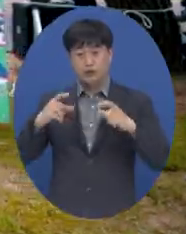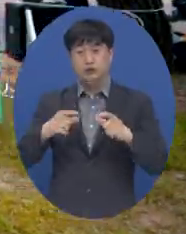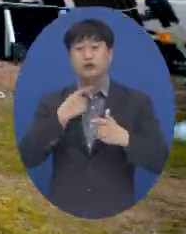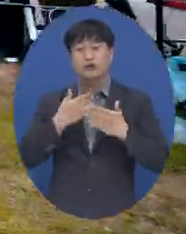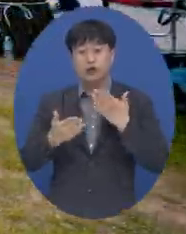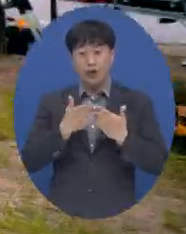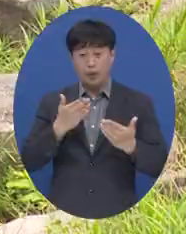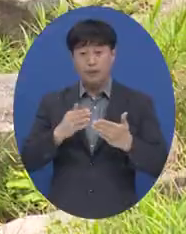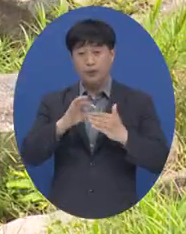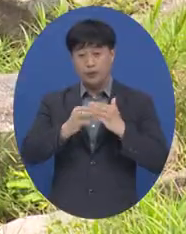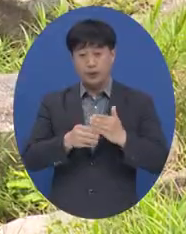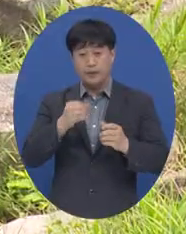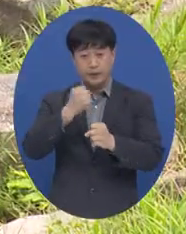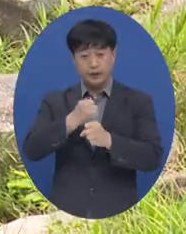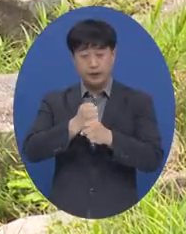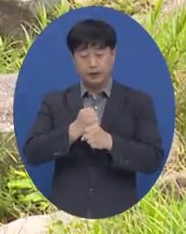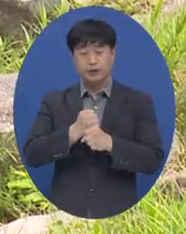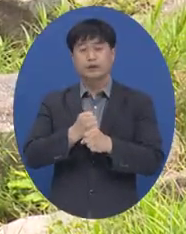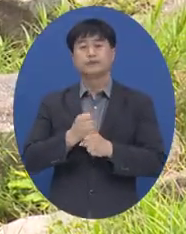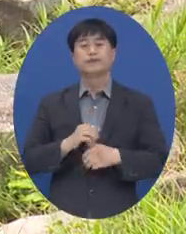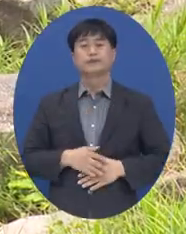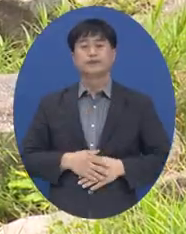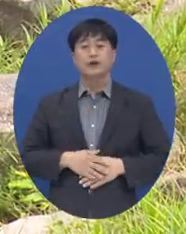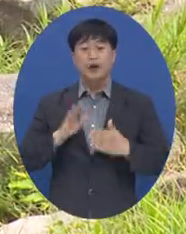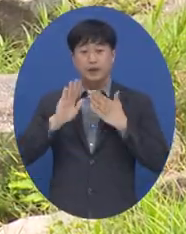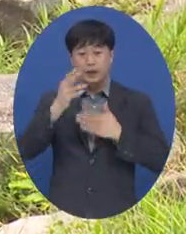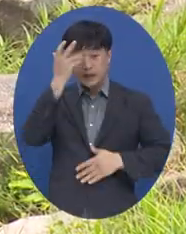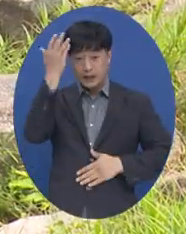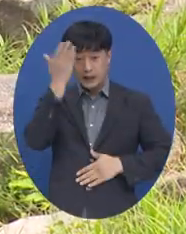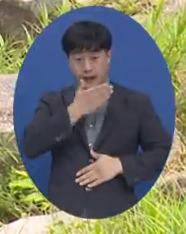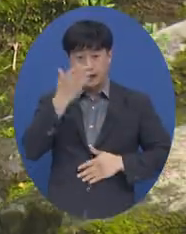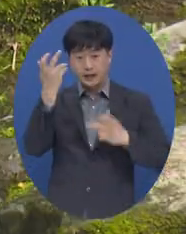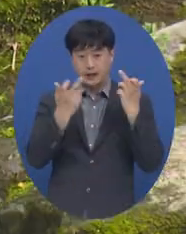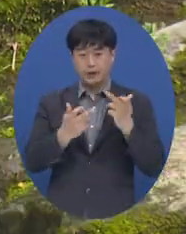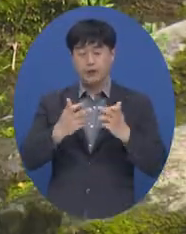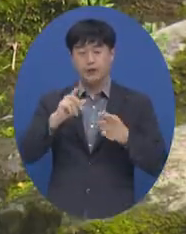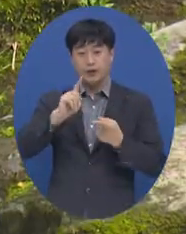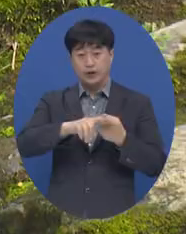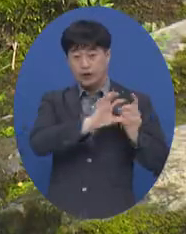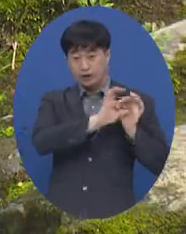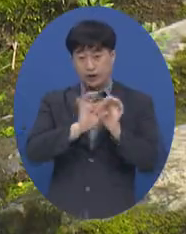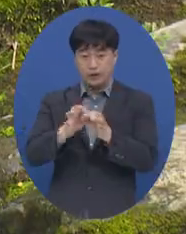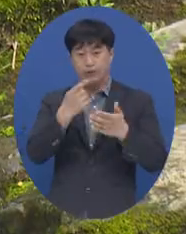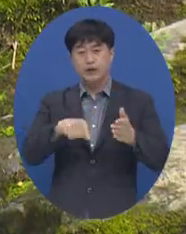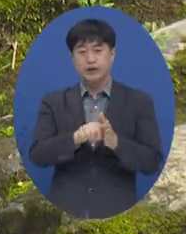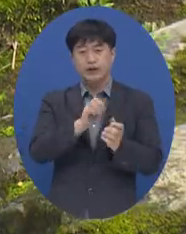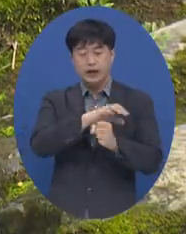사업을 벌였습니다. 도는 앞으로도 청정계곡이 유지될 수 있도록 다양한